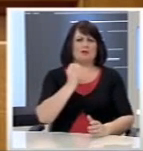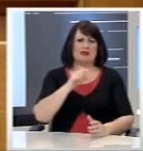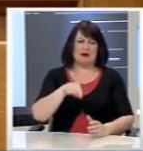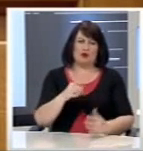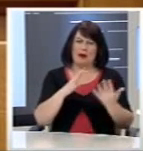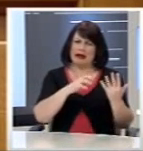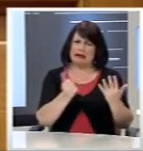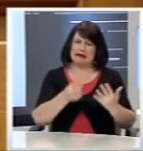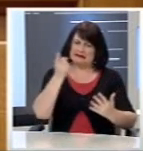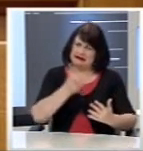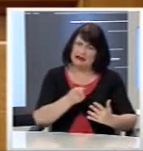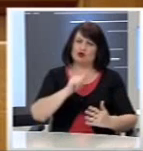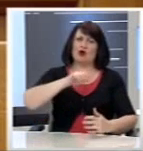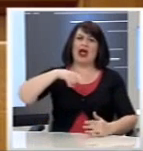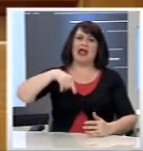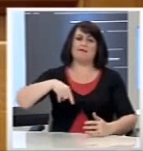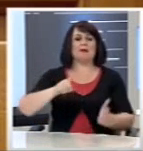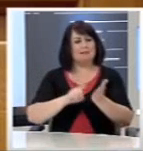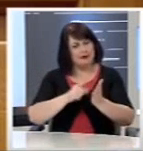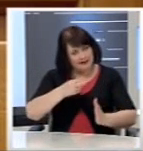ΑΕΠ. Πρέπει να πάει παραπάνω.